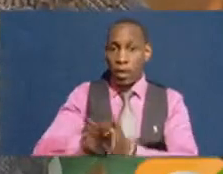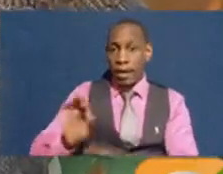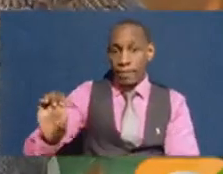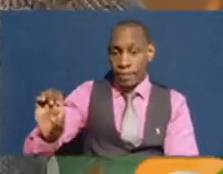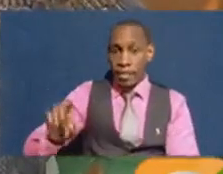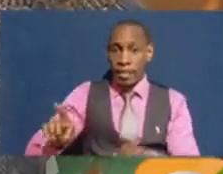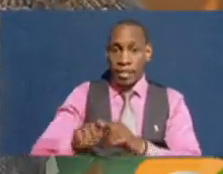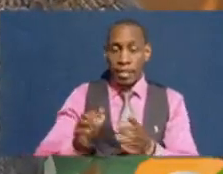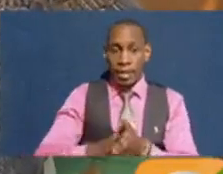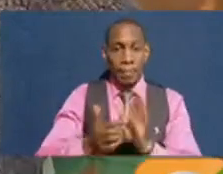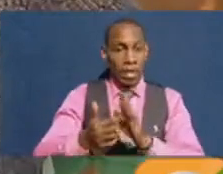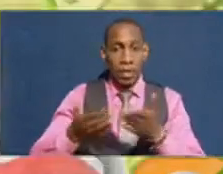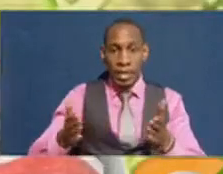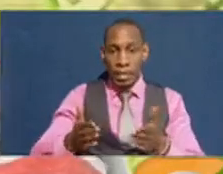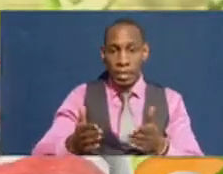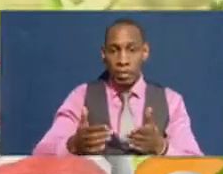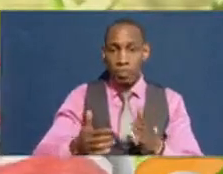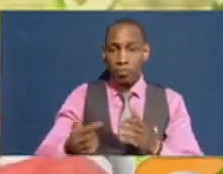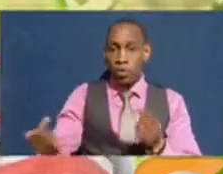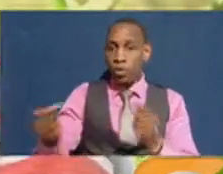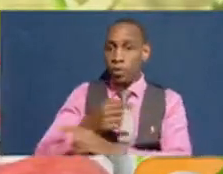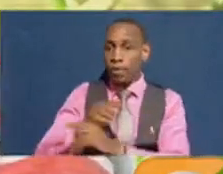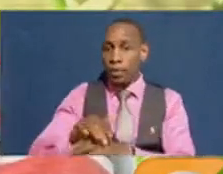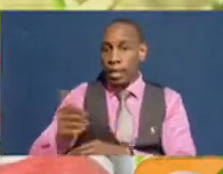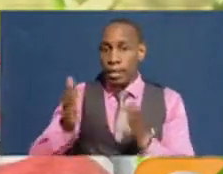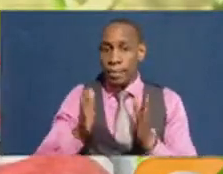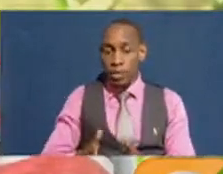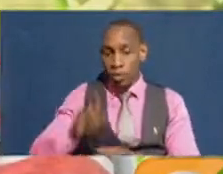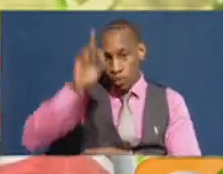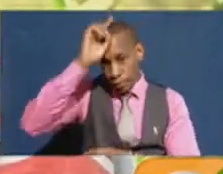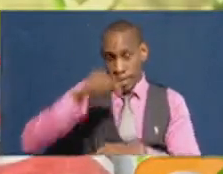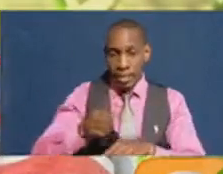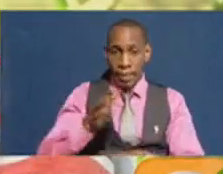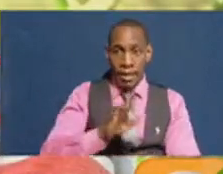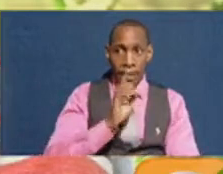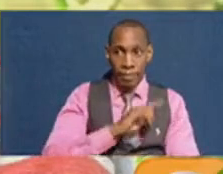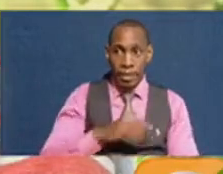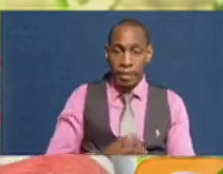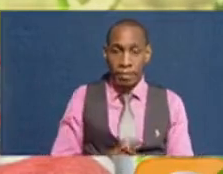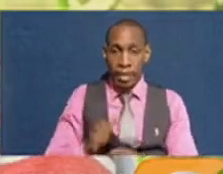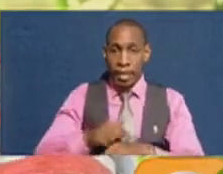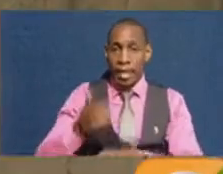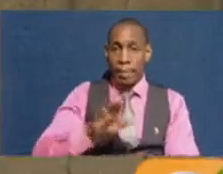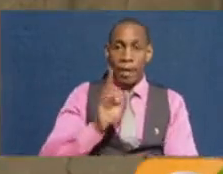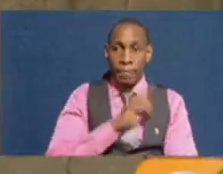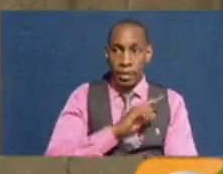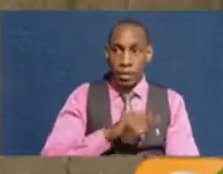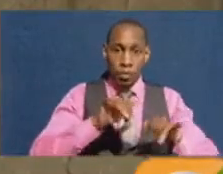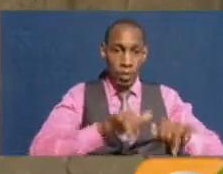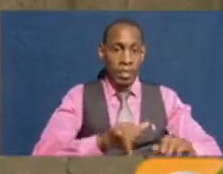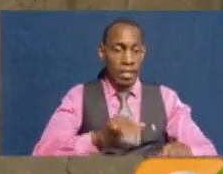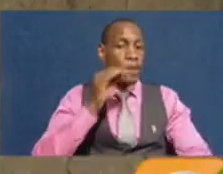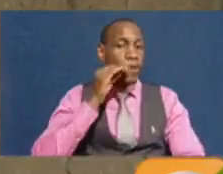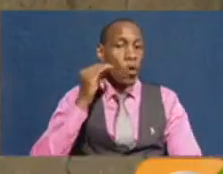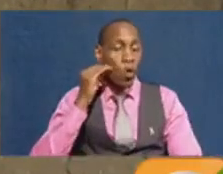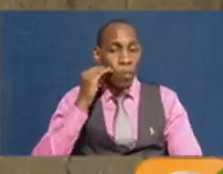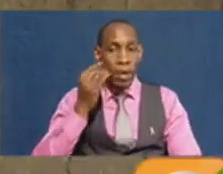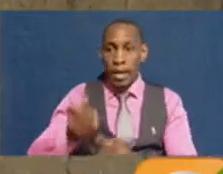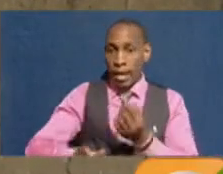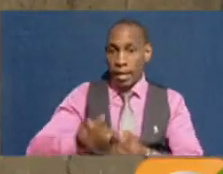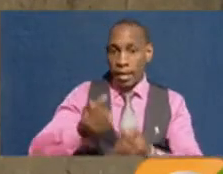na hakuonyesha dalili zozote za kuzozana na yeyote kijijini aliporejea. Aliporudi tulikuwa na yeye hapa nyumbani,